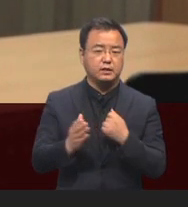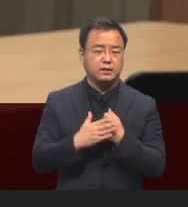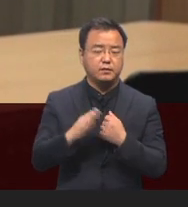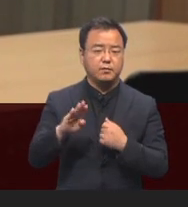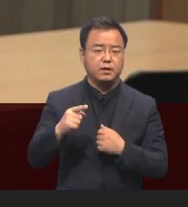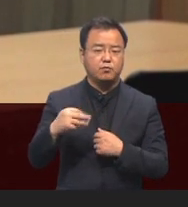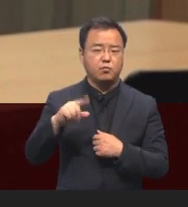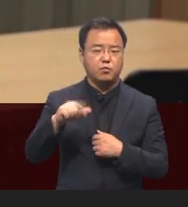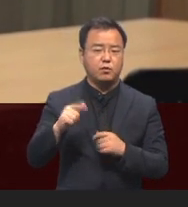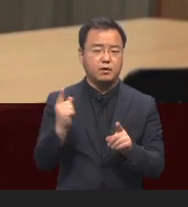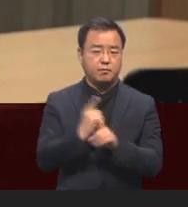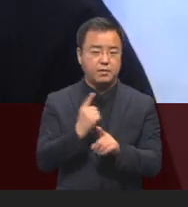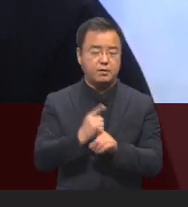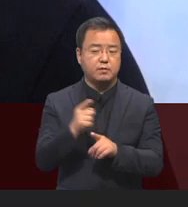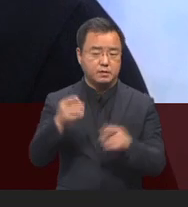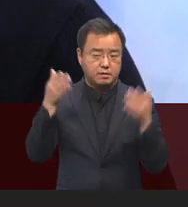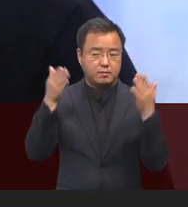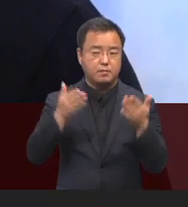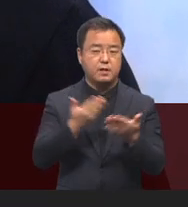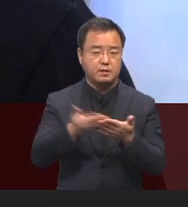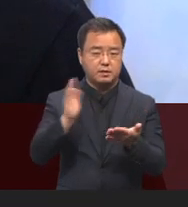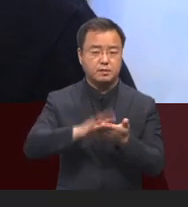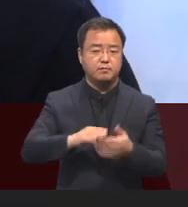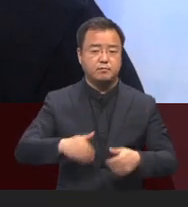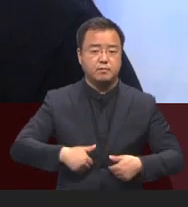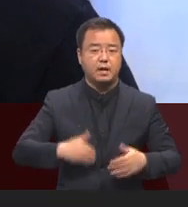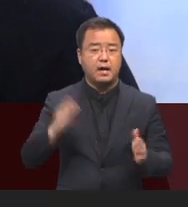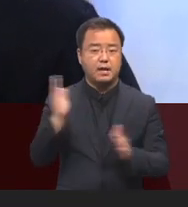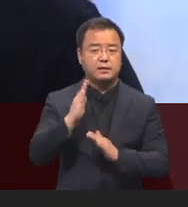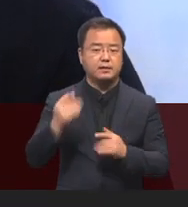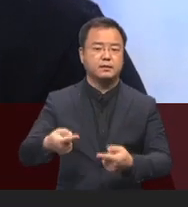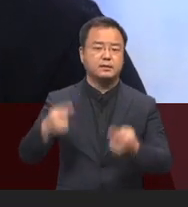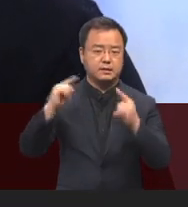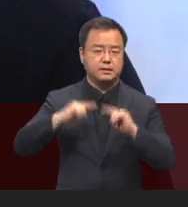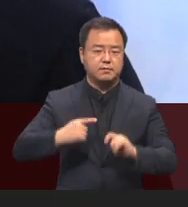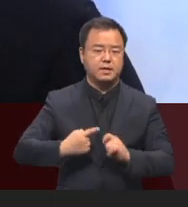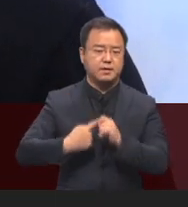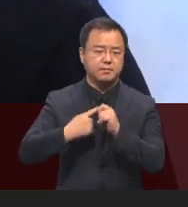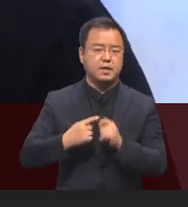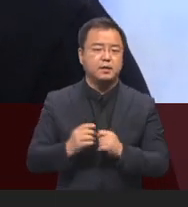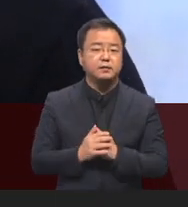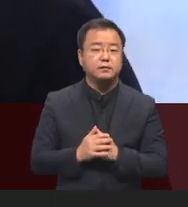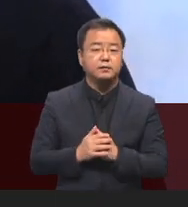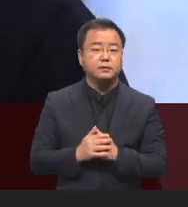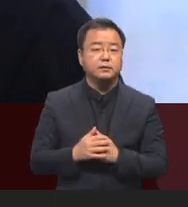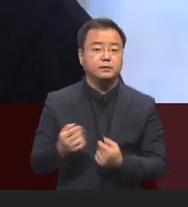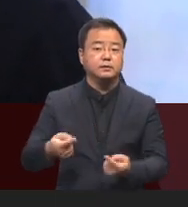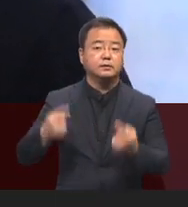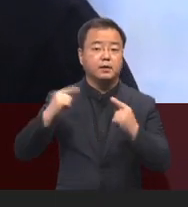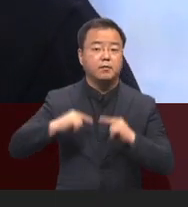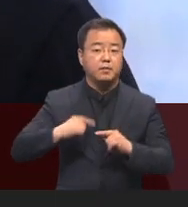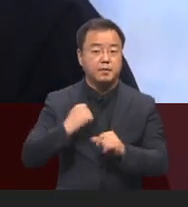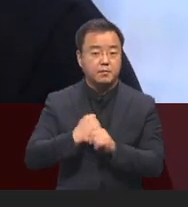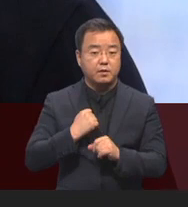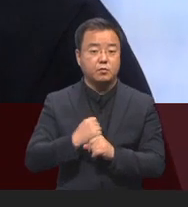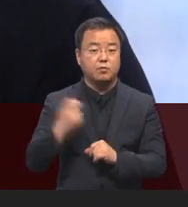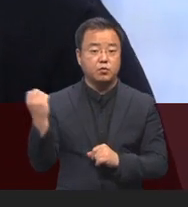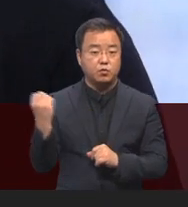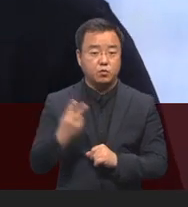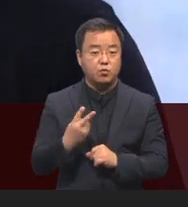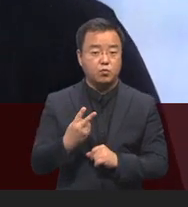맞춰서 개선하는 게 좋을 것 같아요. 학생들이 참여하는 게 제일 우선이 돼야 될 것 같아요. 참여하는 게 제일 우선이 돼야 되고 그러기